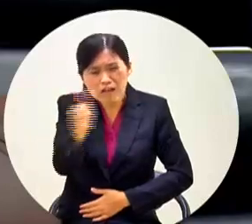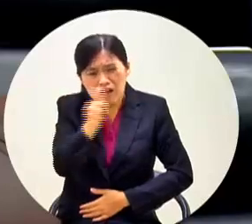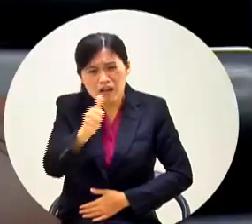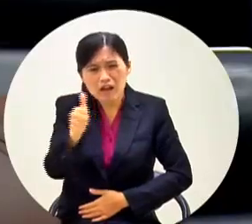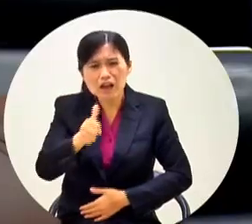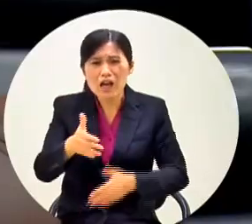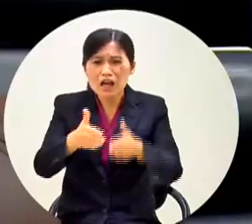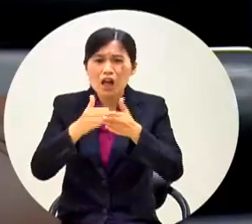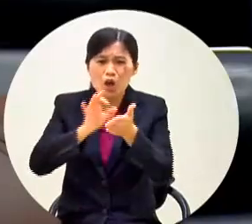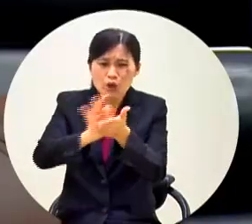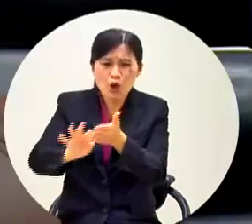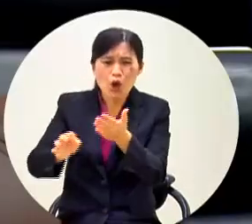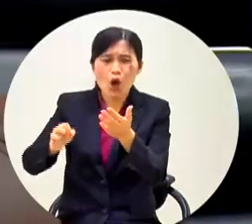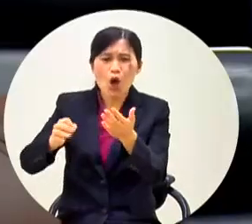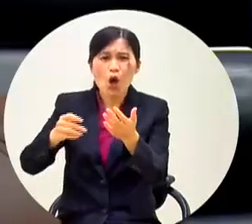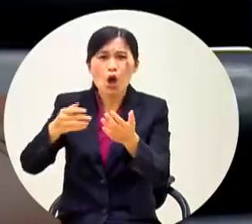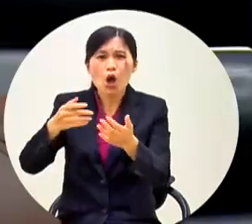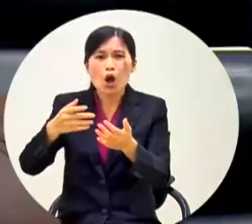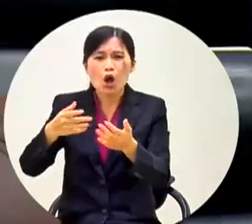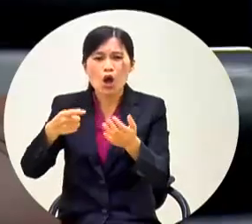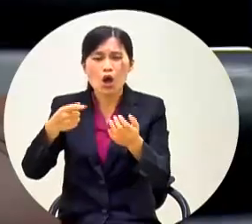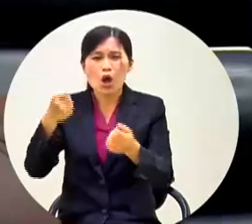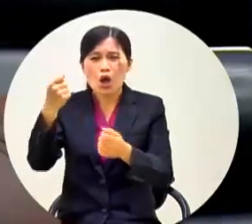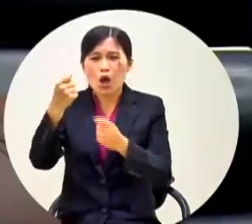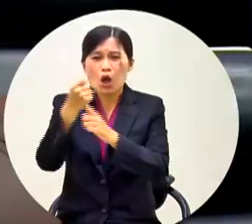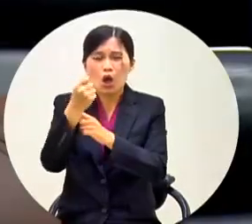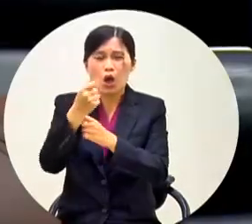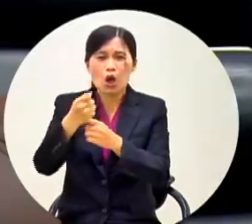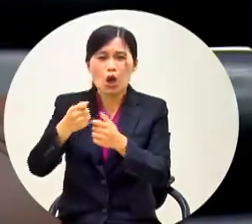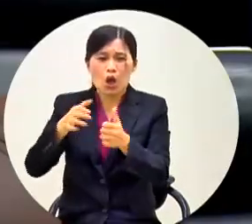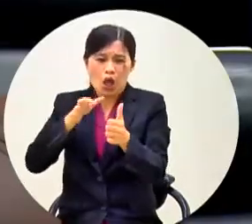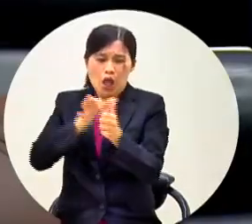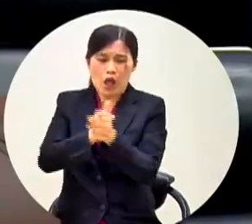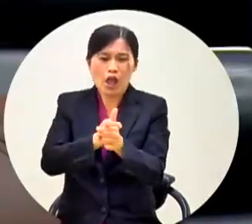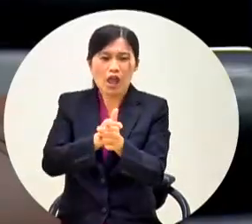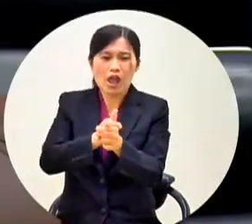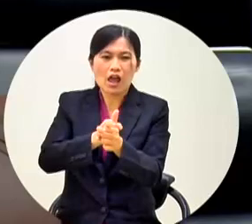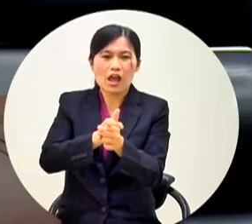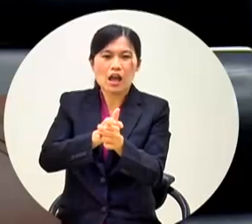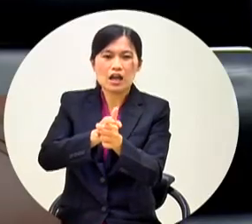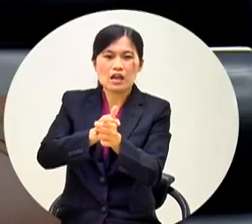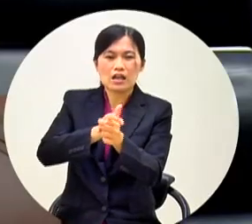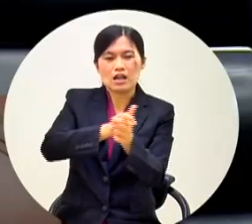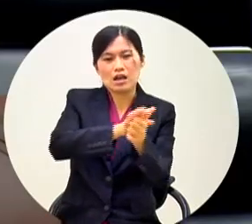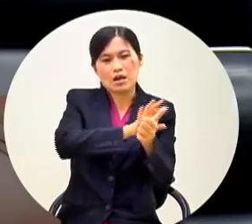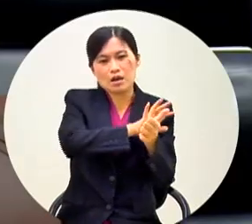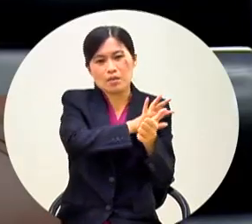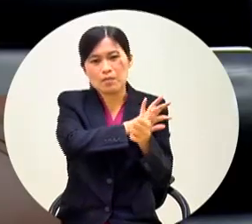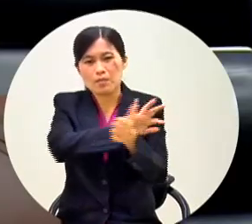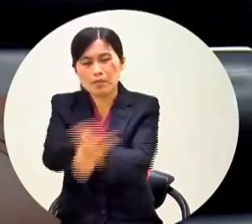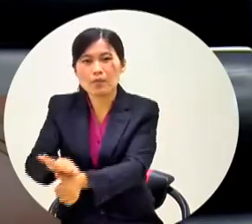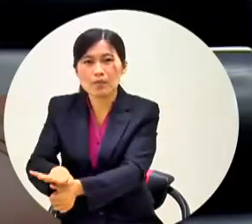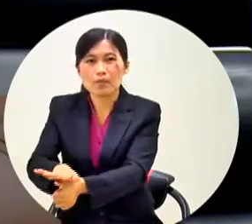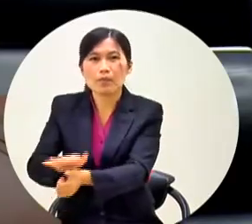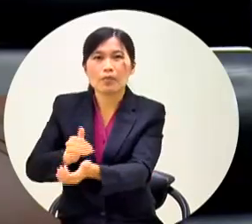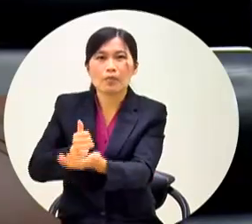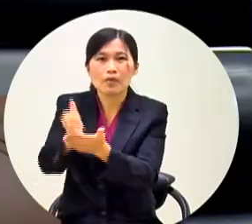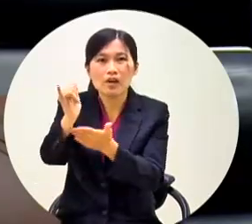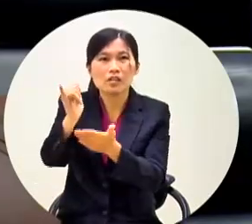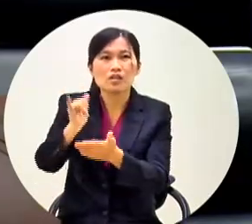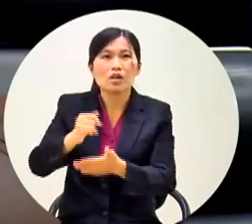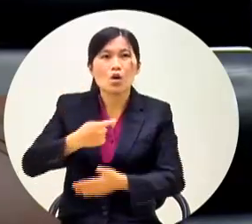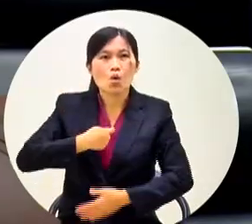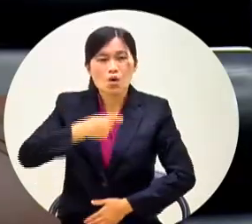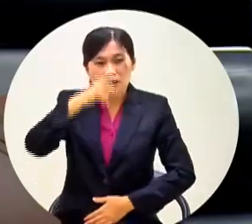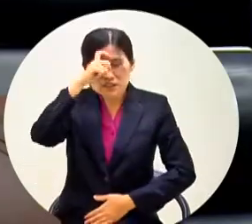他的喉咙不让他呼吸，然后一手把他摔到地板上去？这一点我希望透过这个议事厅，刘德